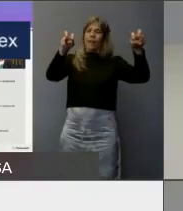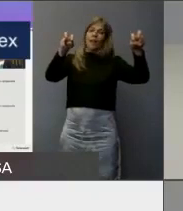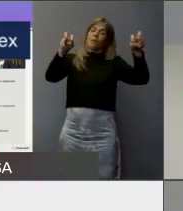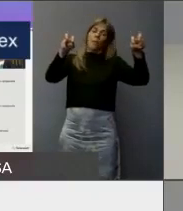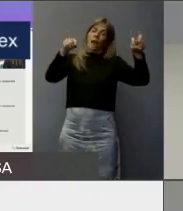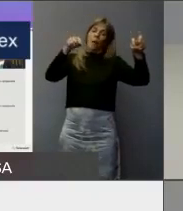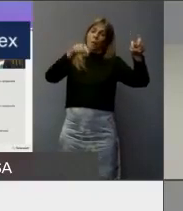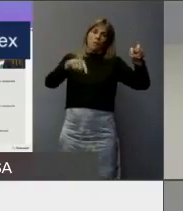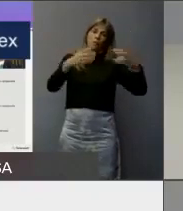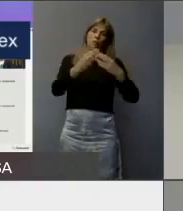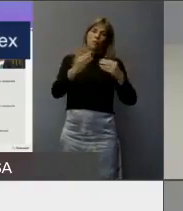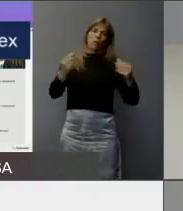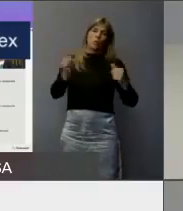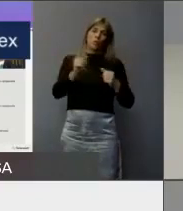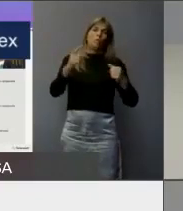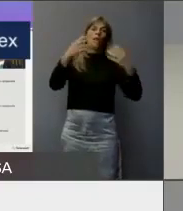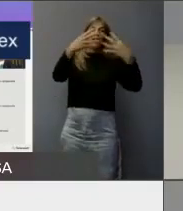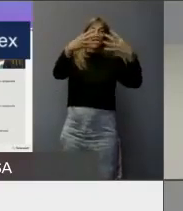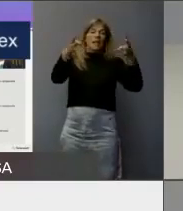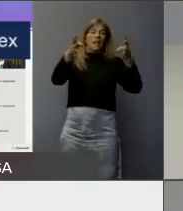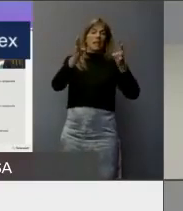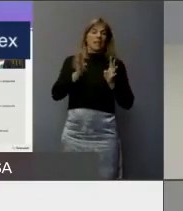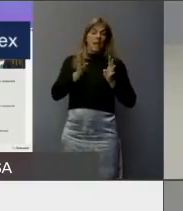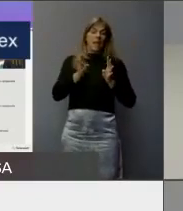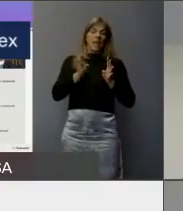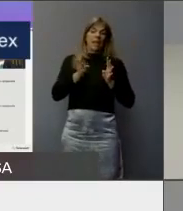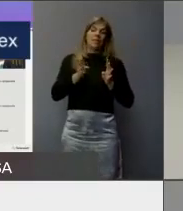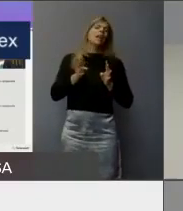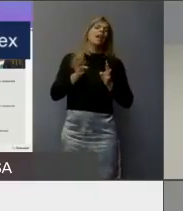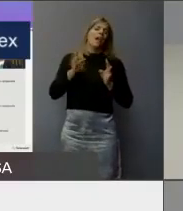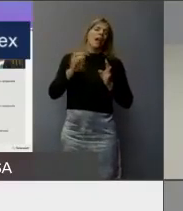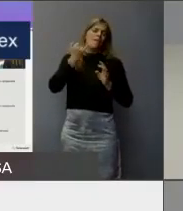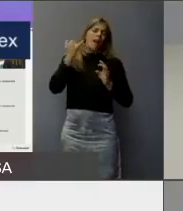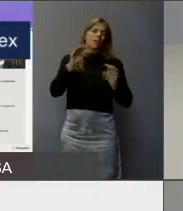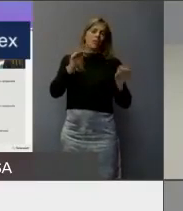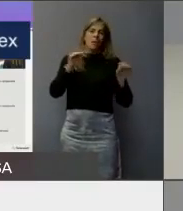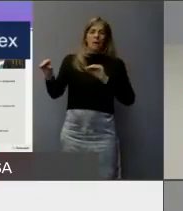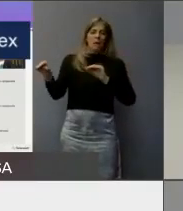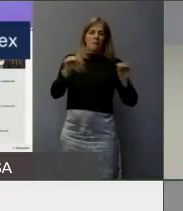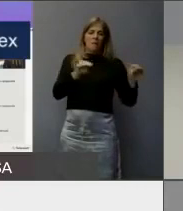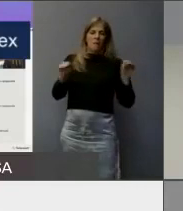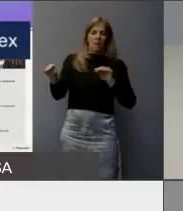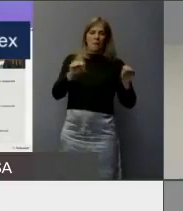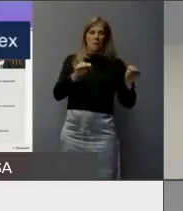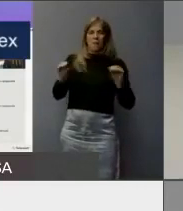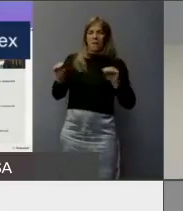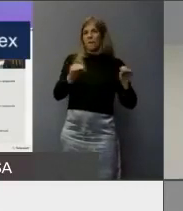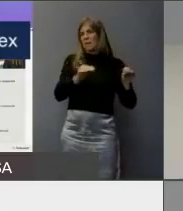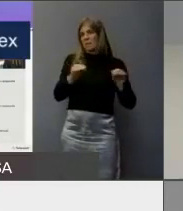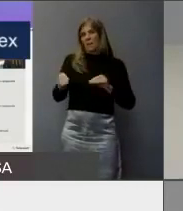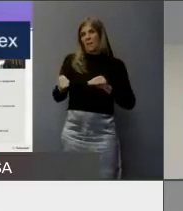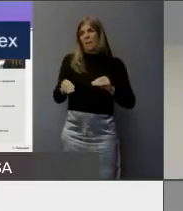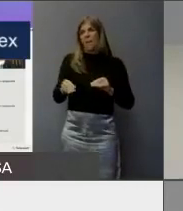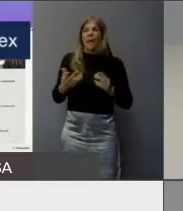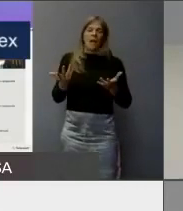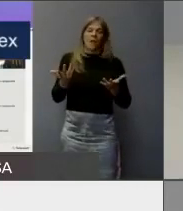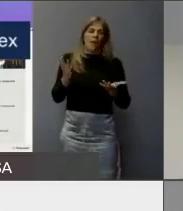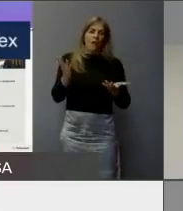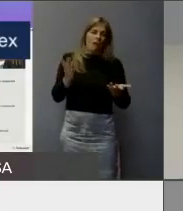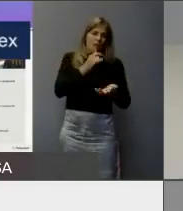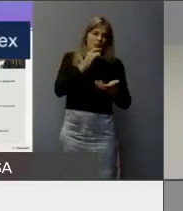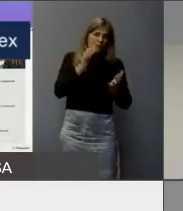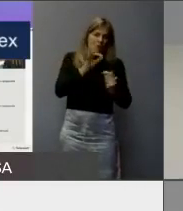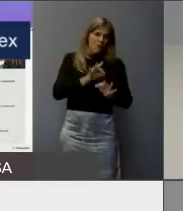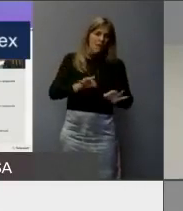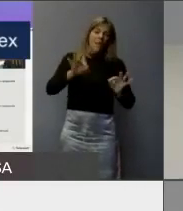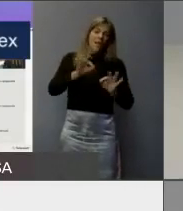le transenne sono comunque facilmente spostabili dopo un po di giorni diventano praticamente inutili un po perché comunque non